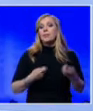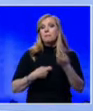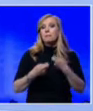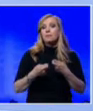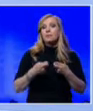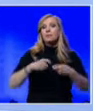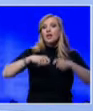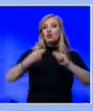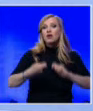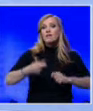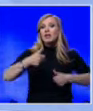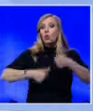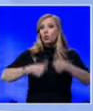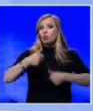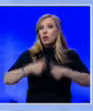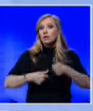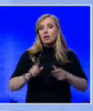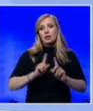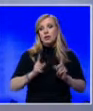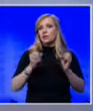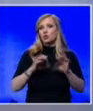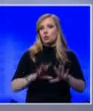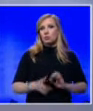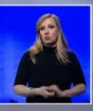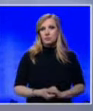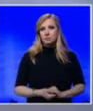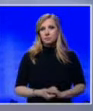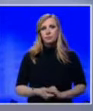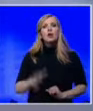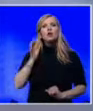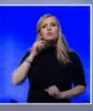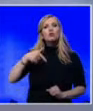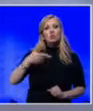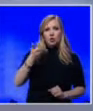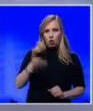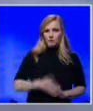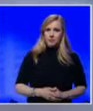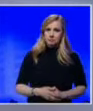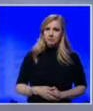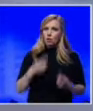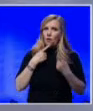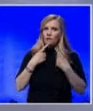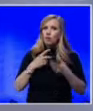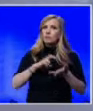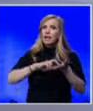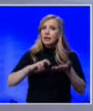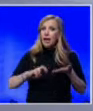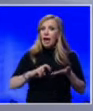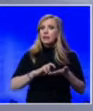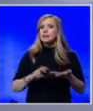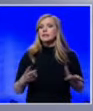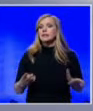до нарушаване на конкуренцията и не трябва да се допуска. Госпожо Григорова, говорим за данъци, за данъчни